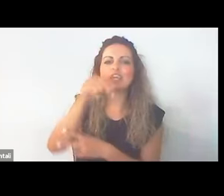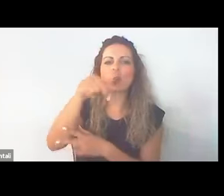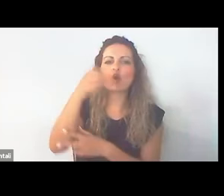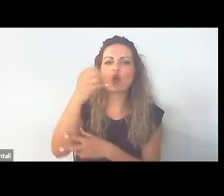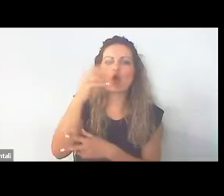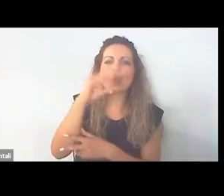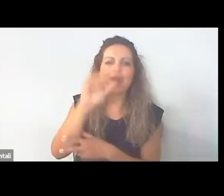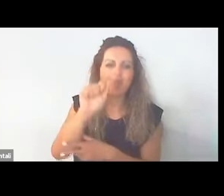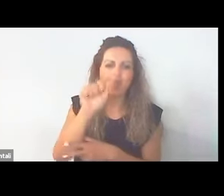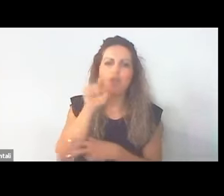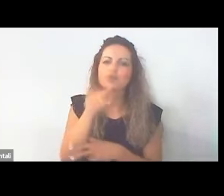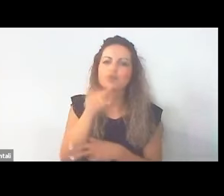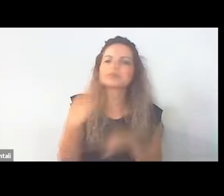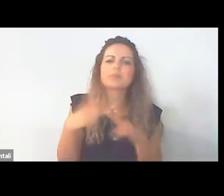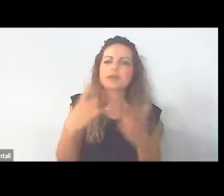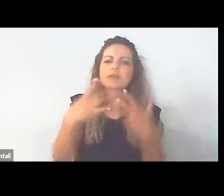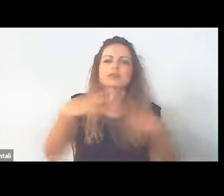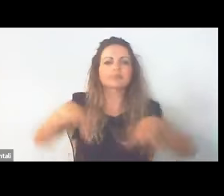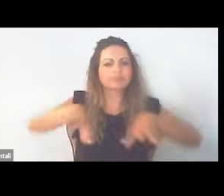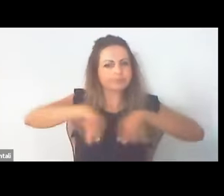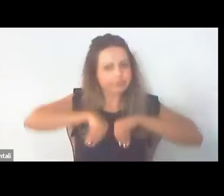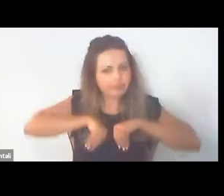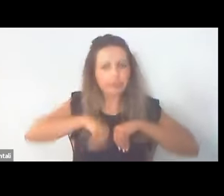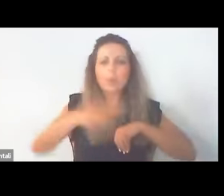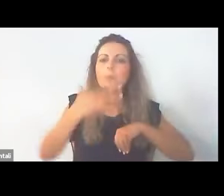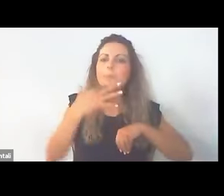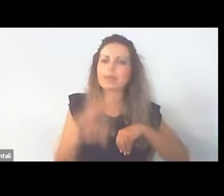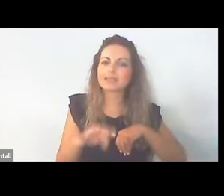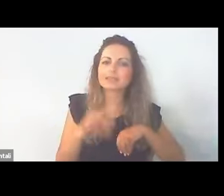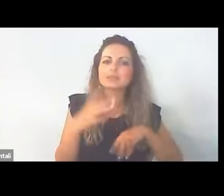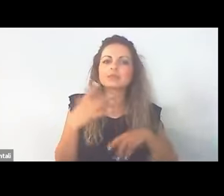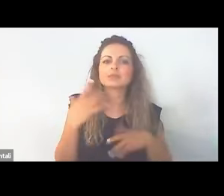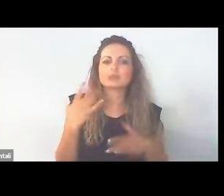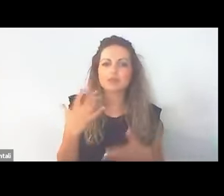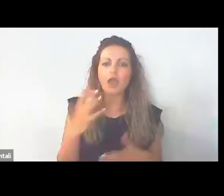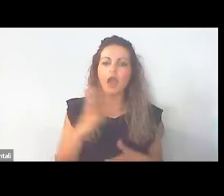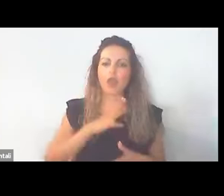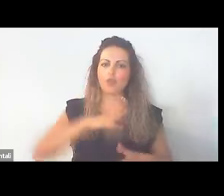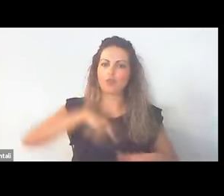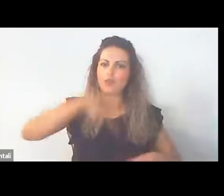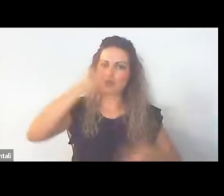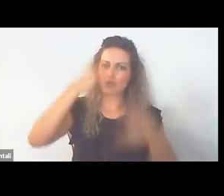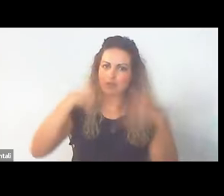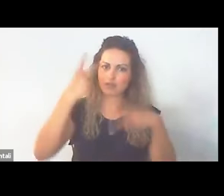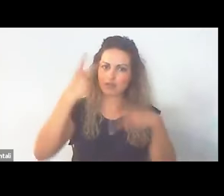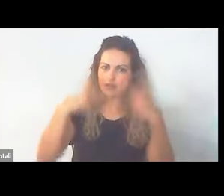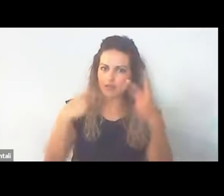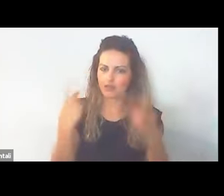πλευρά του αγώνα για τα ανθρώπινα δικαιώματα που είναι φυσικά συνολικός και άρα